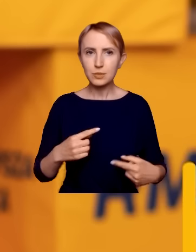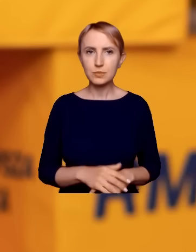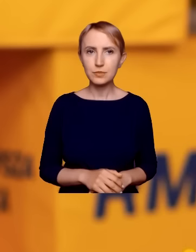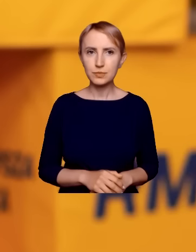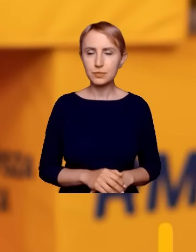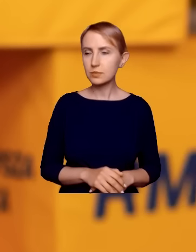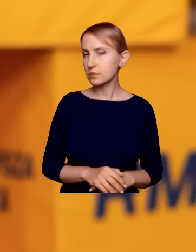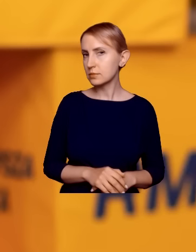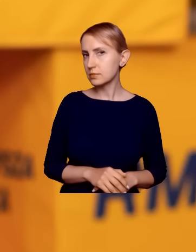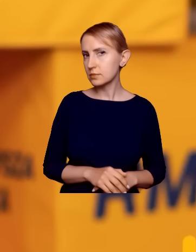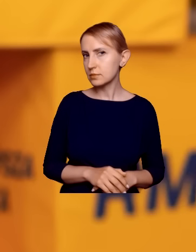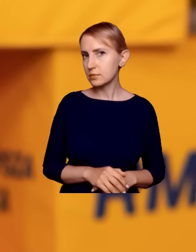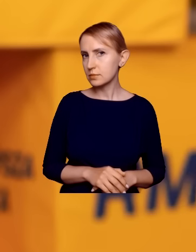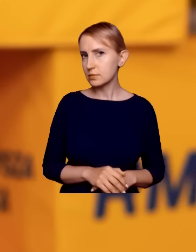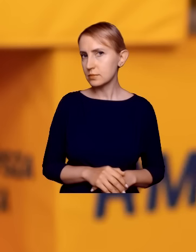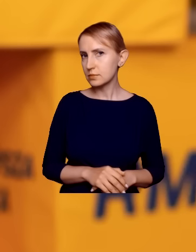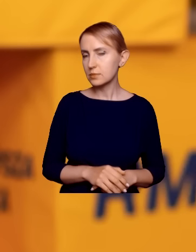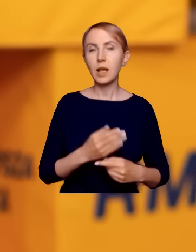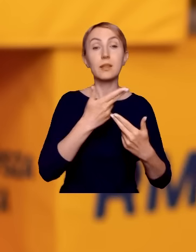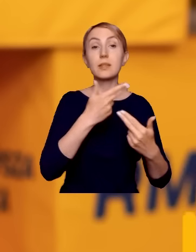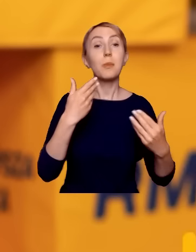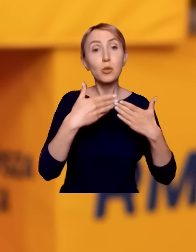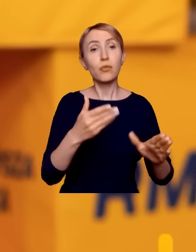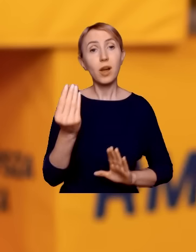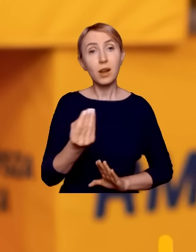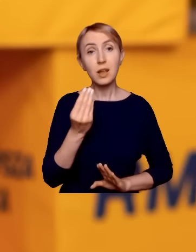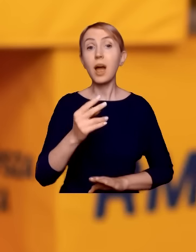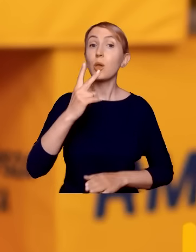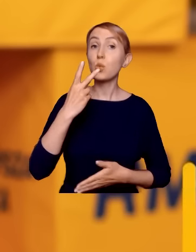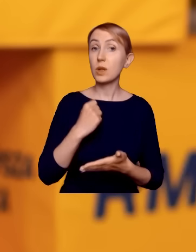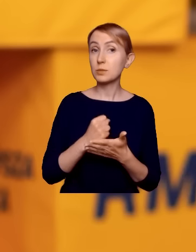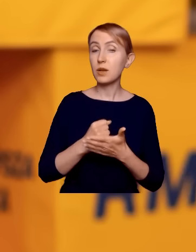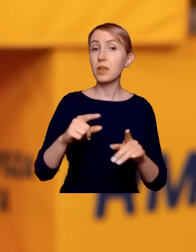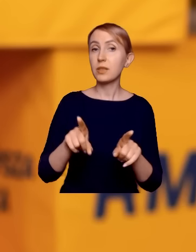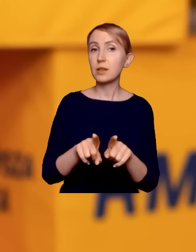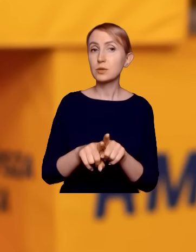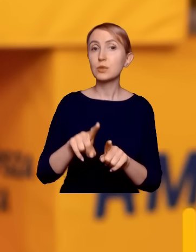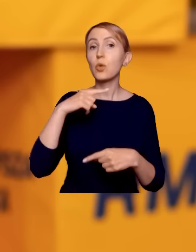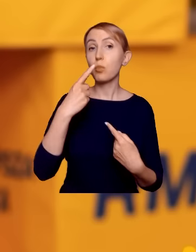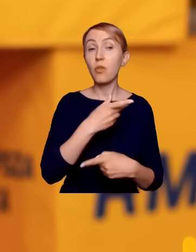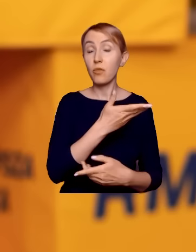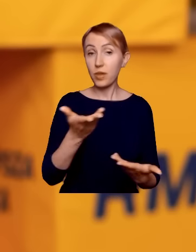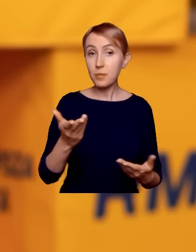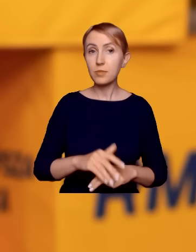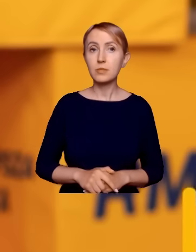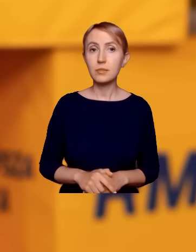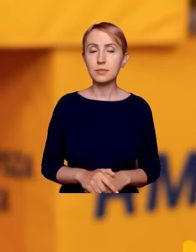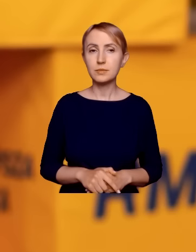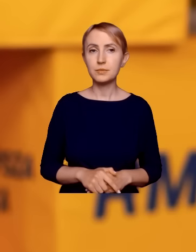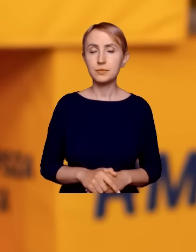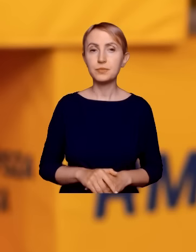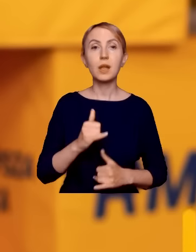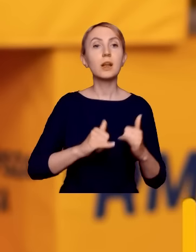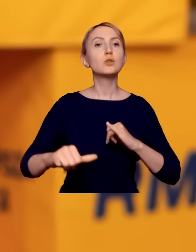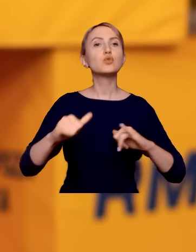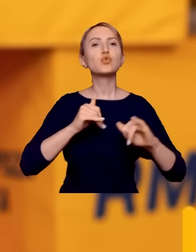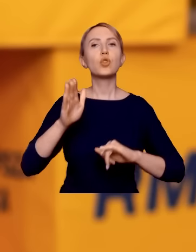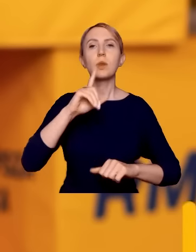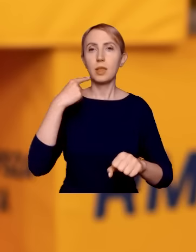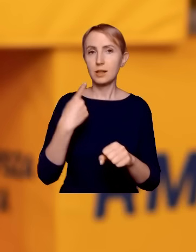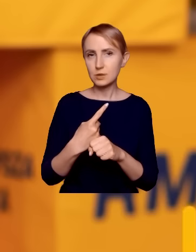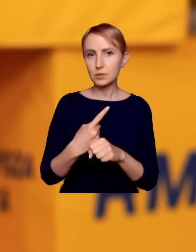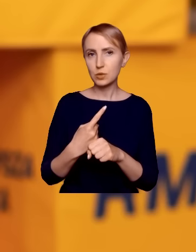specjalnie, a temat nie jest zamknięty. A druga sprawa jest też taka, i to powiem panu i słuchaczom, jeżeli rząd podejmie taką decyzję, to jest